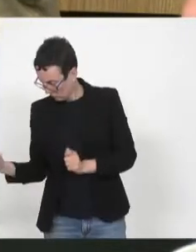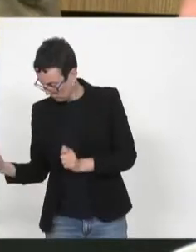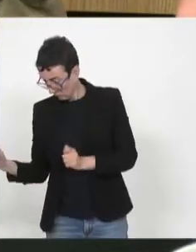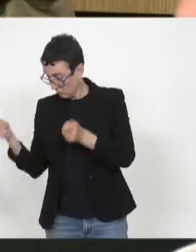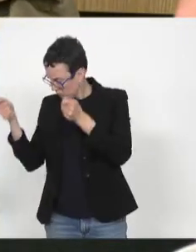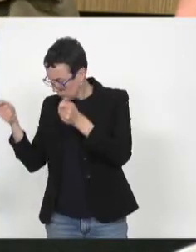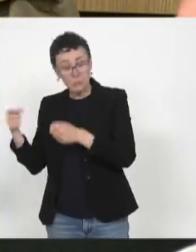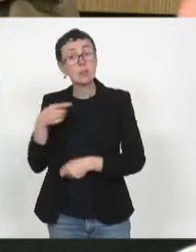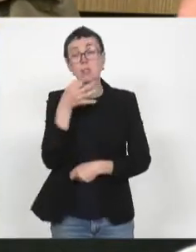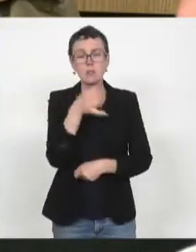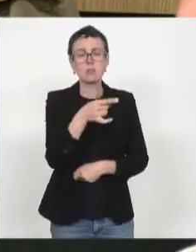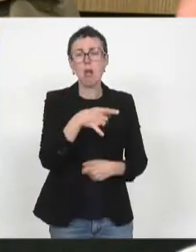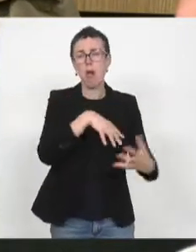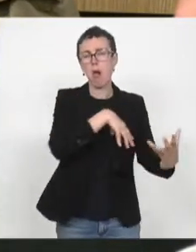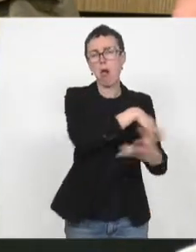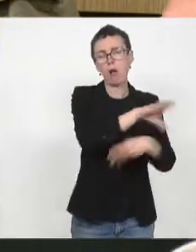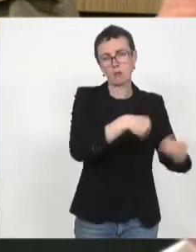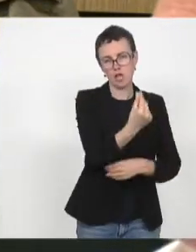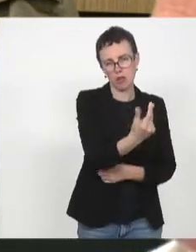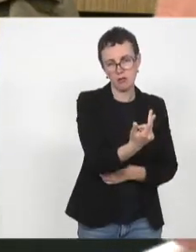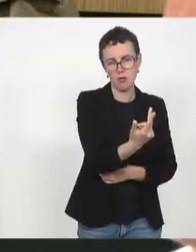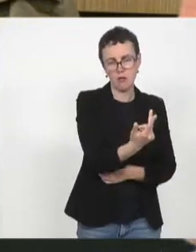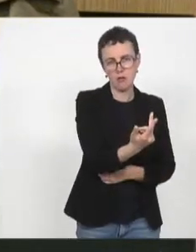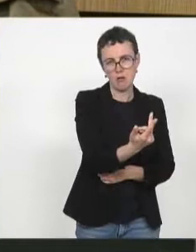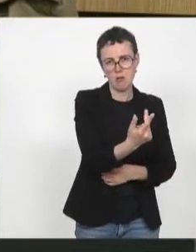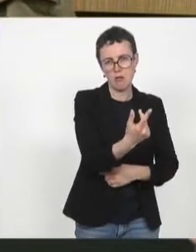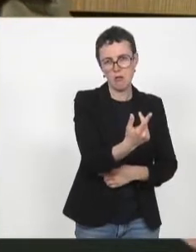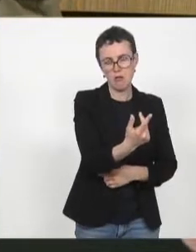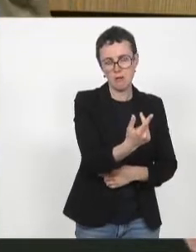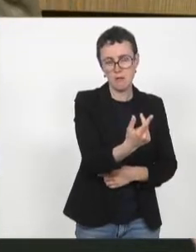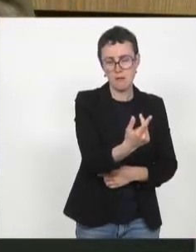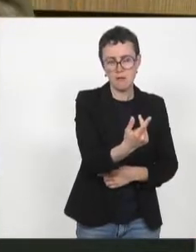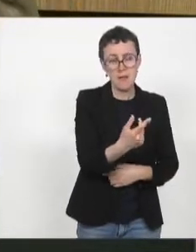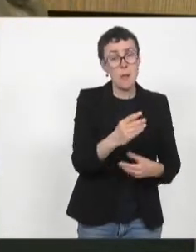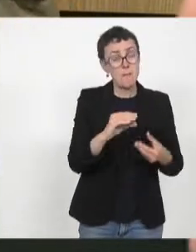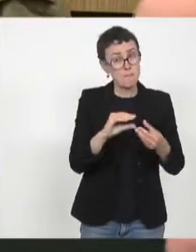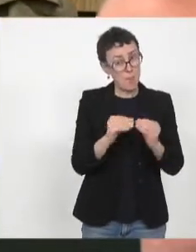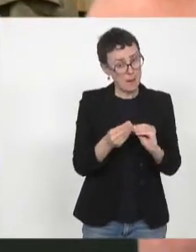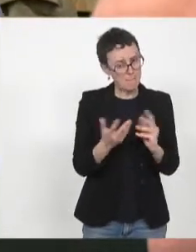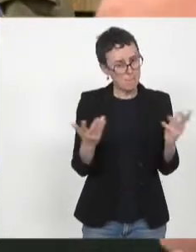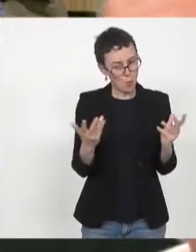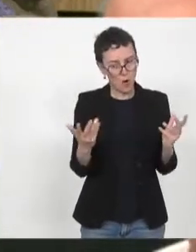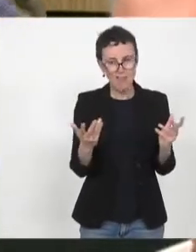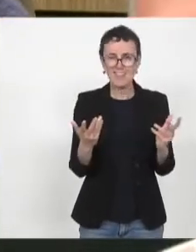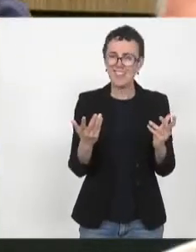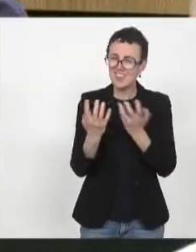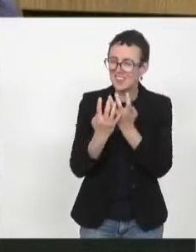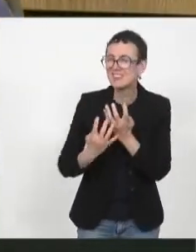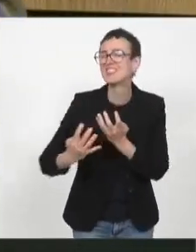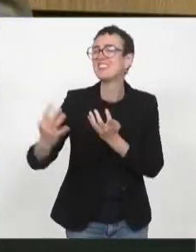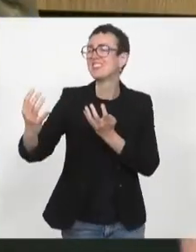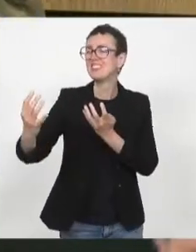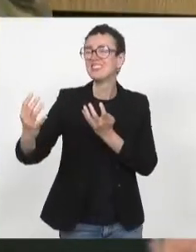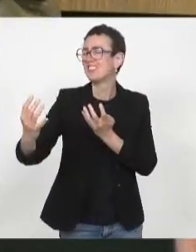Non seulement on imperméabilise nos terres, mais en plus, on le fait au profit de spéculateurs et de